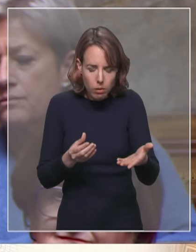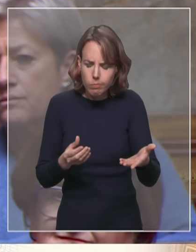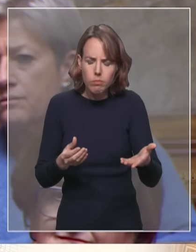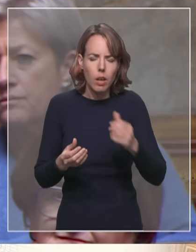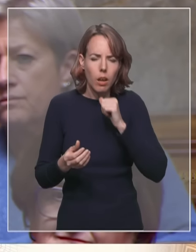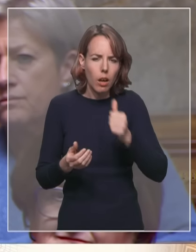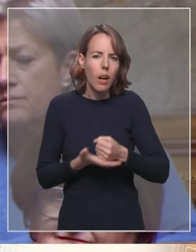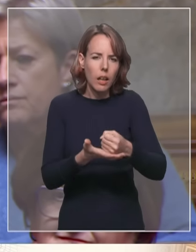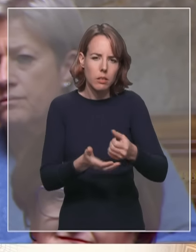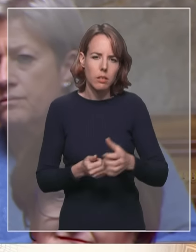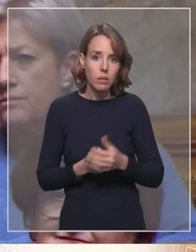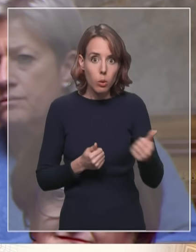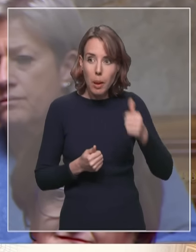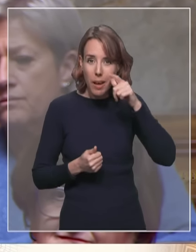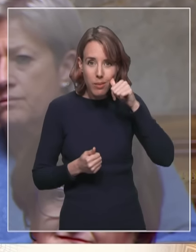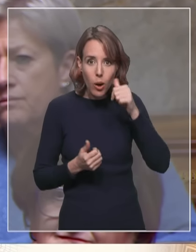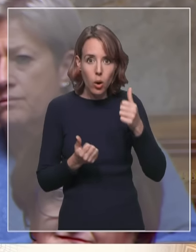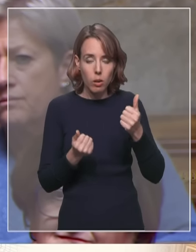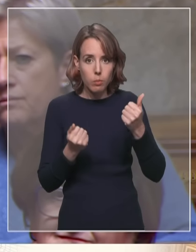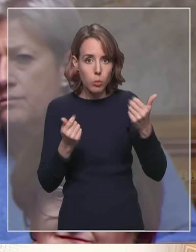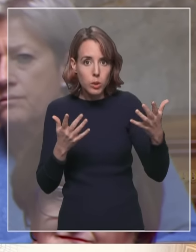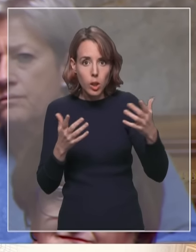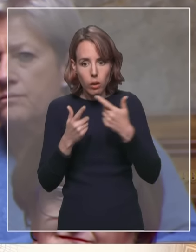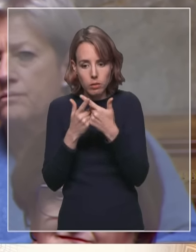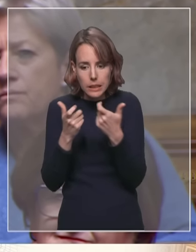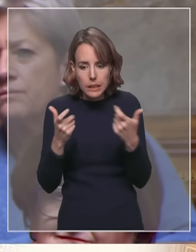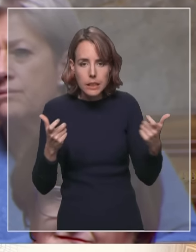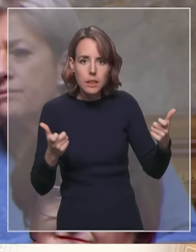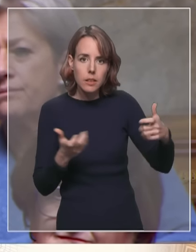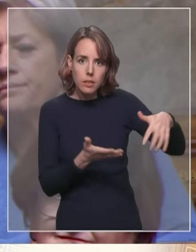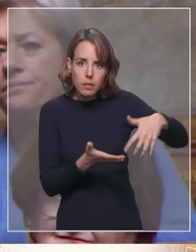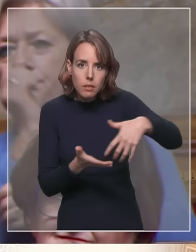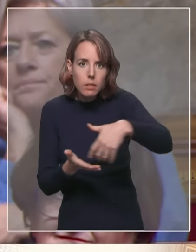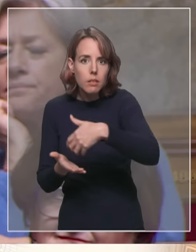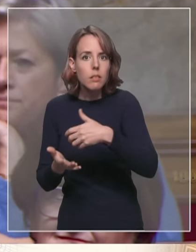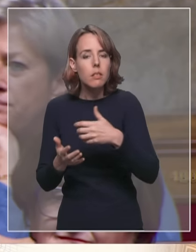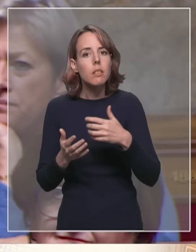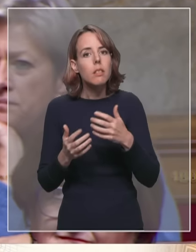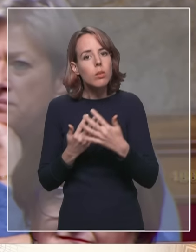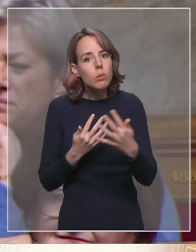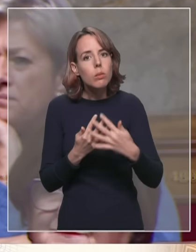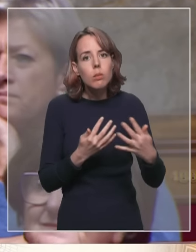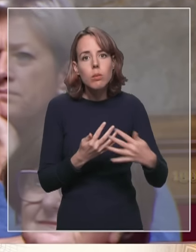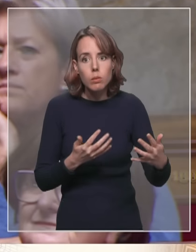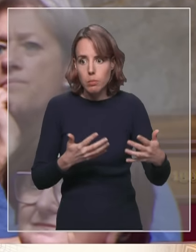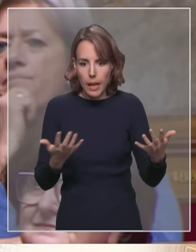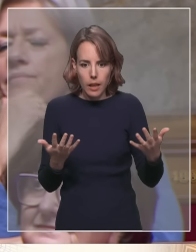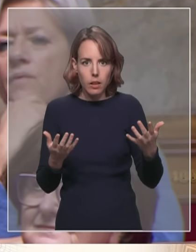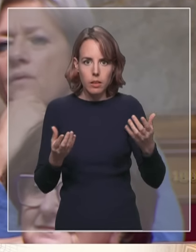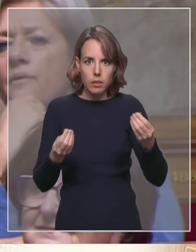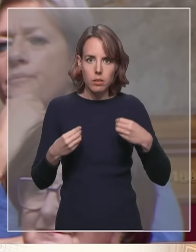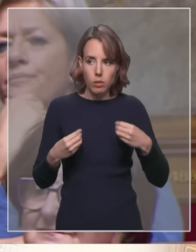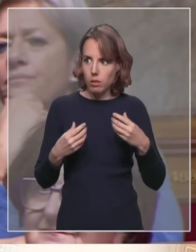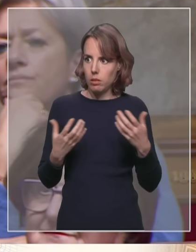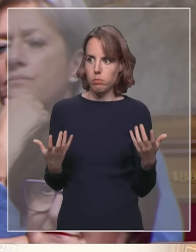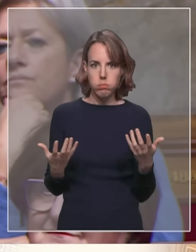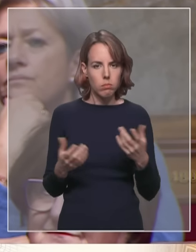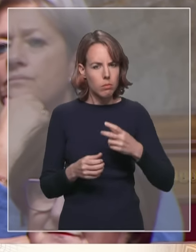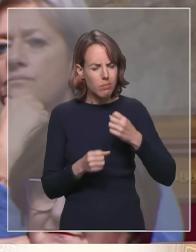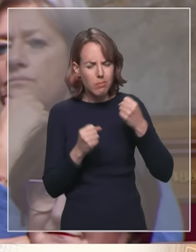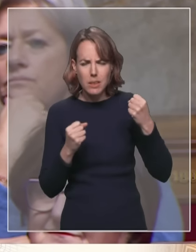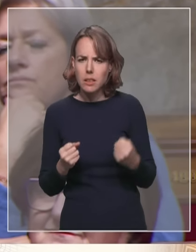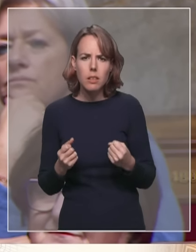de la polyculture, essentielle à leur survie autant qu'à la préservation de l'environnement, ne sont pas récompensés. Ils font face à des règles qui semblent